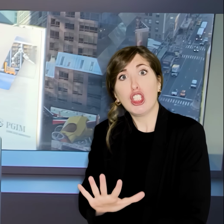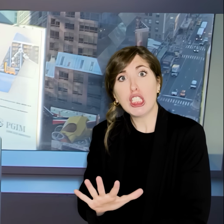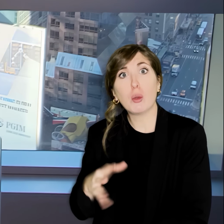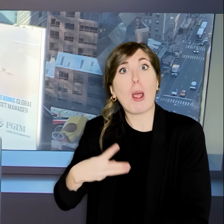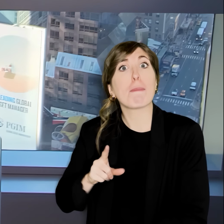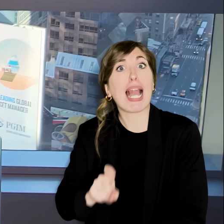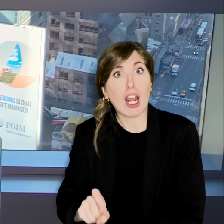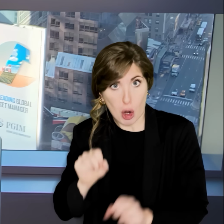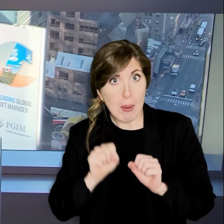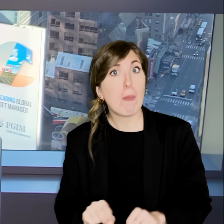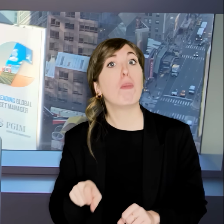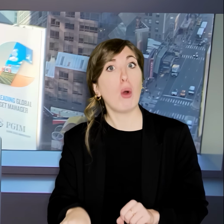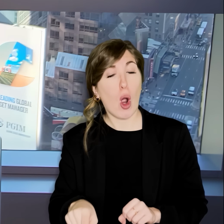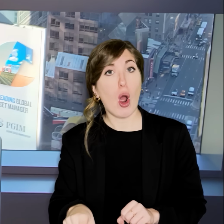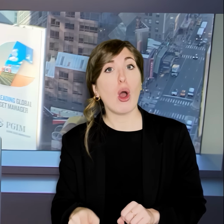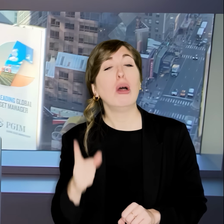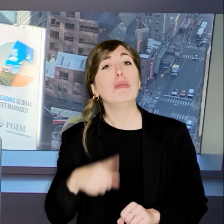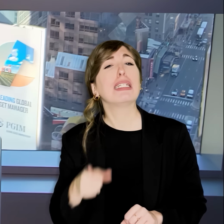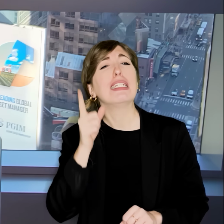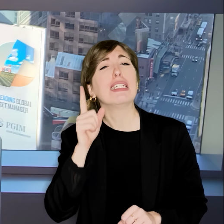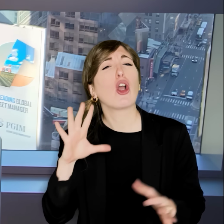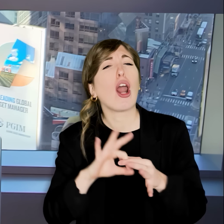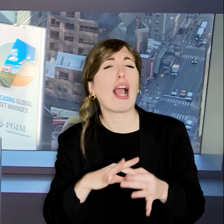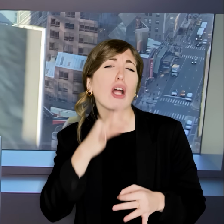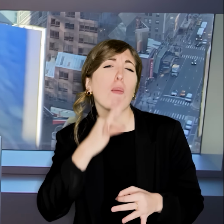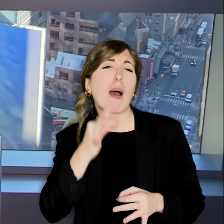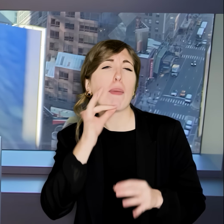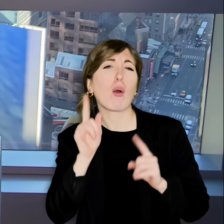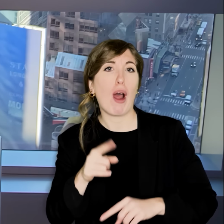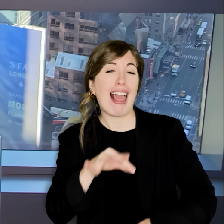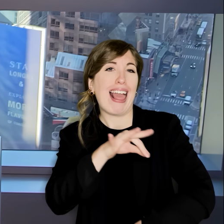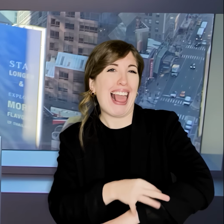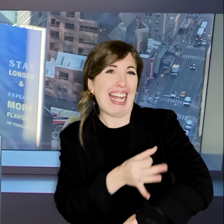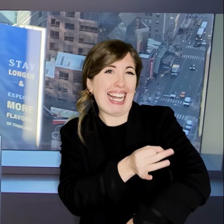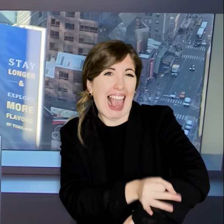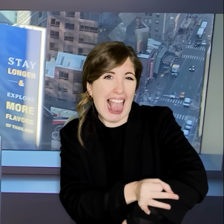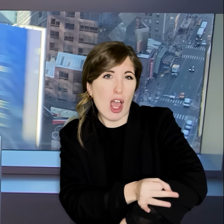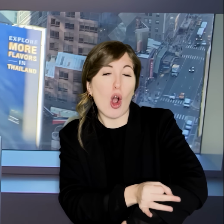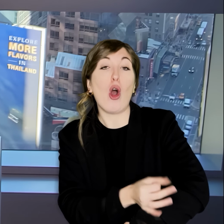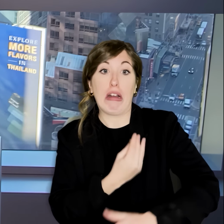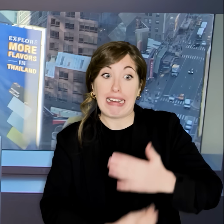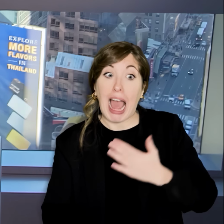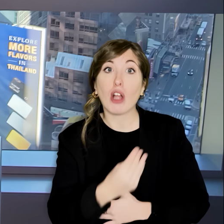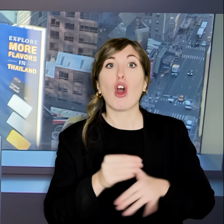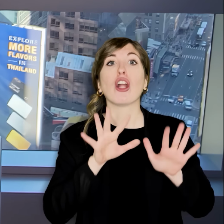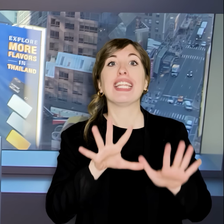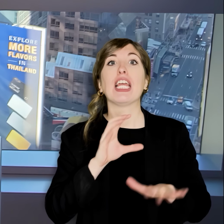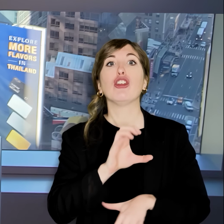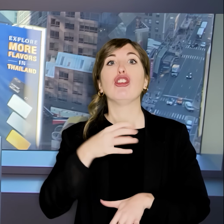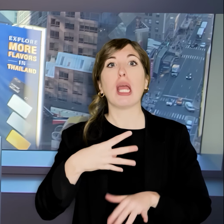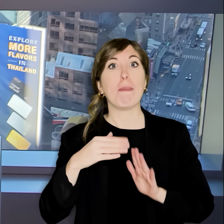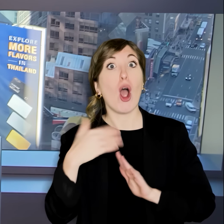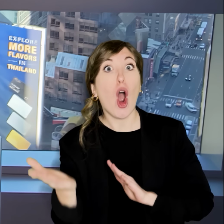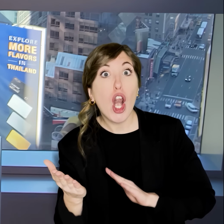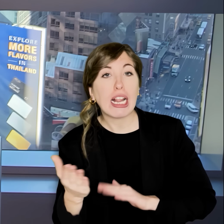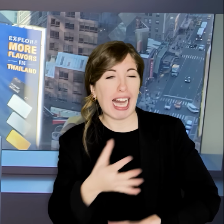ne soprattutto che non vengono tolti prima e che hanno alla nascita dimensioni superiori 10 cm questo